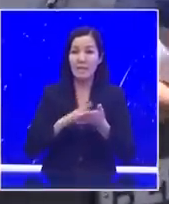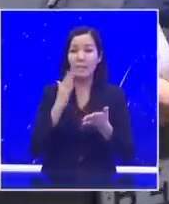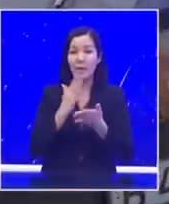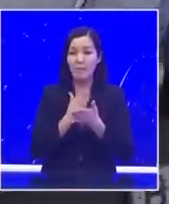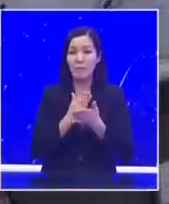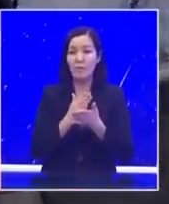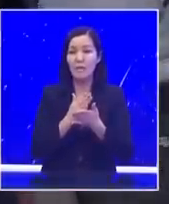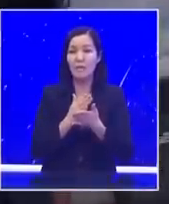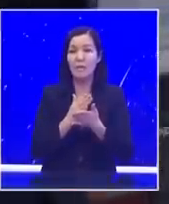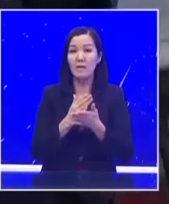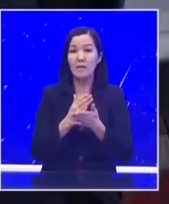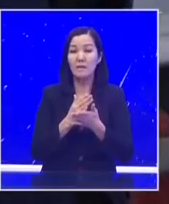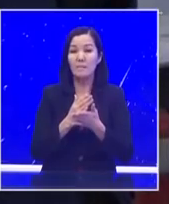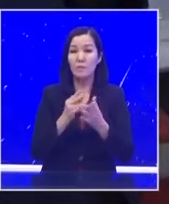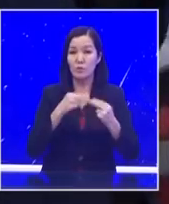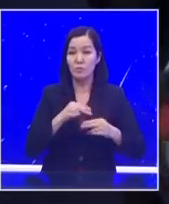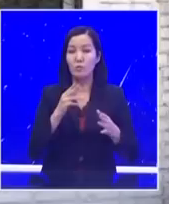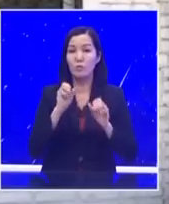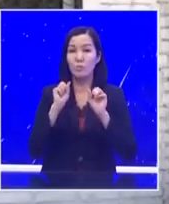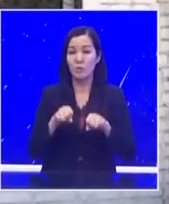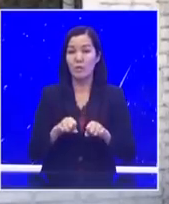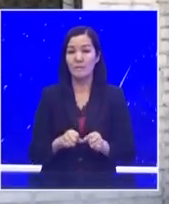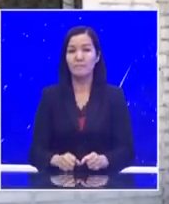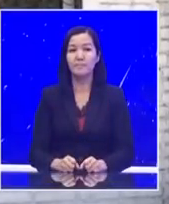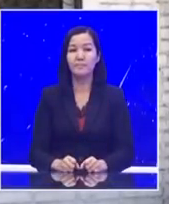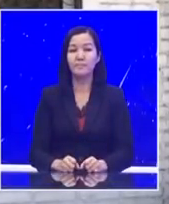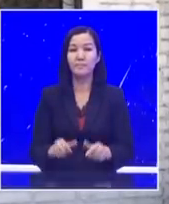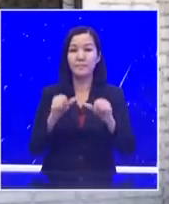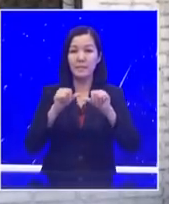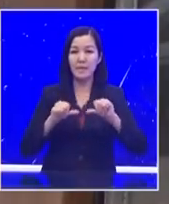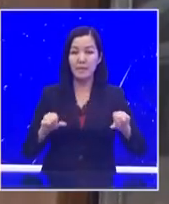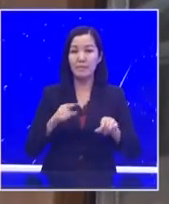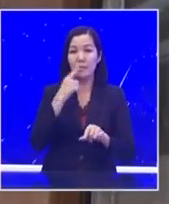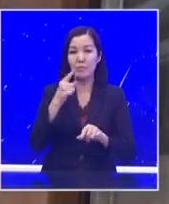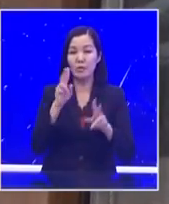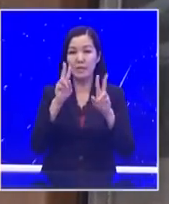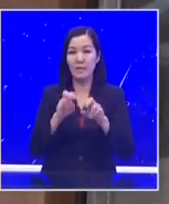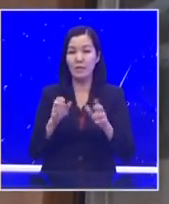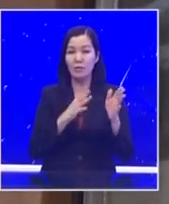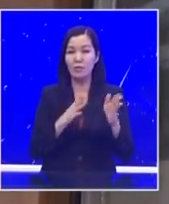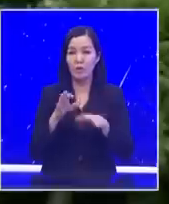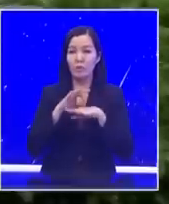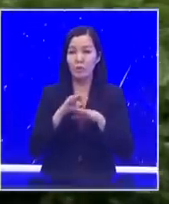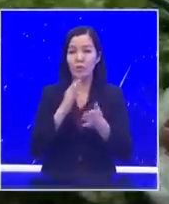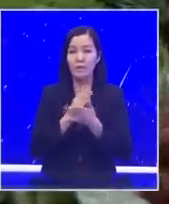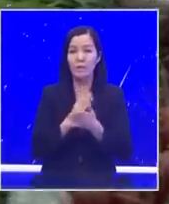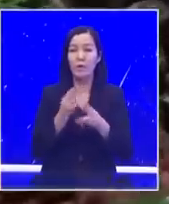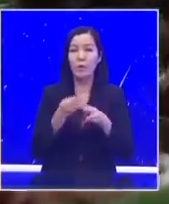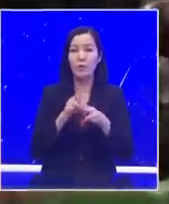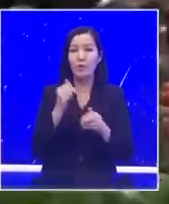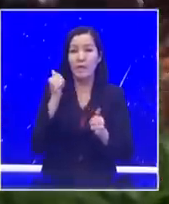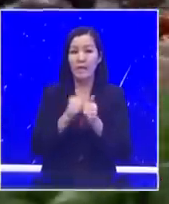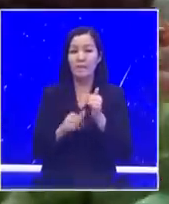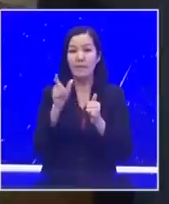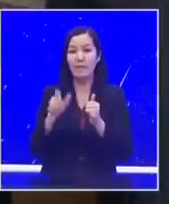Официальный службы такси только работают. Комиссия мүшелерінің айтуынша, мұндай рейдтер тұрақты түрде жүргізіледі. Өйткені әрбір